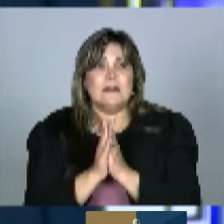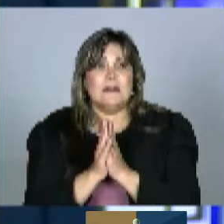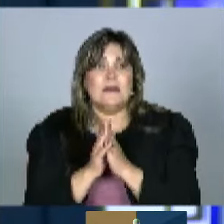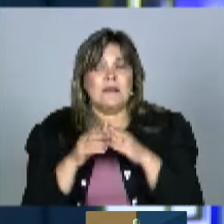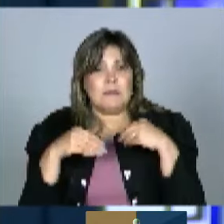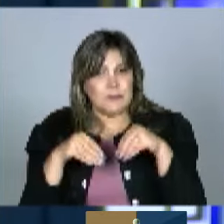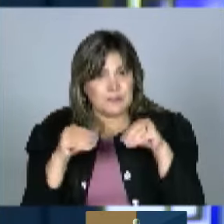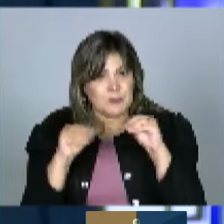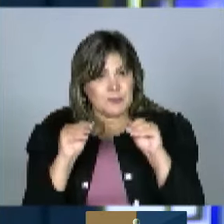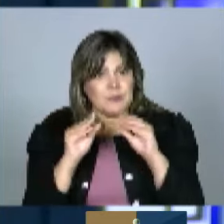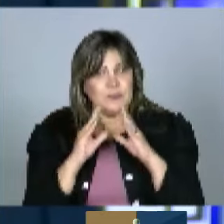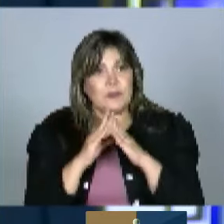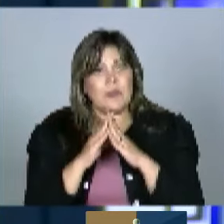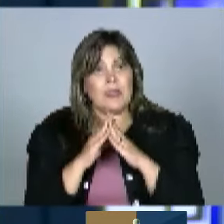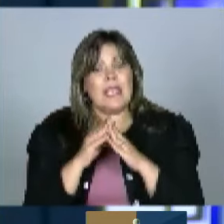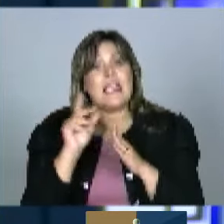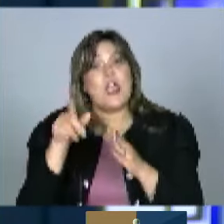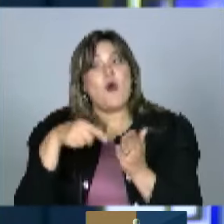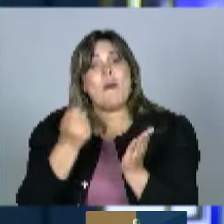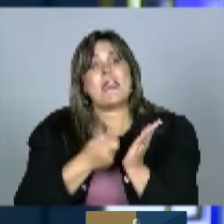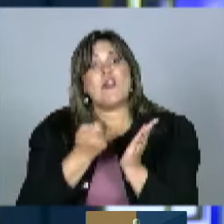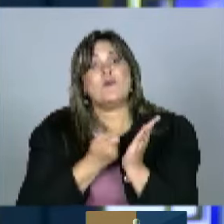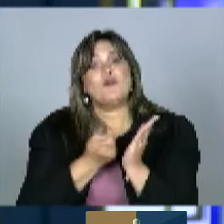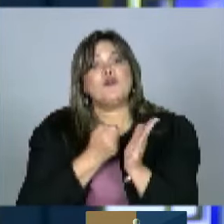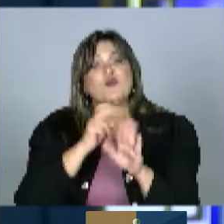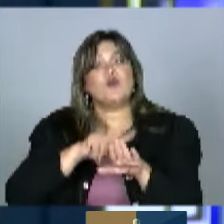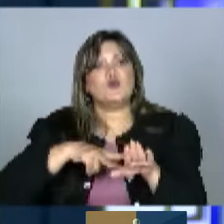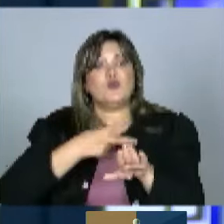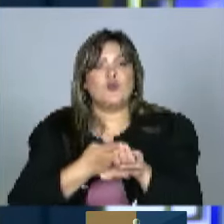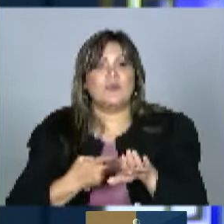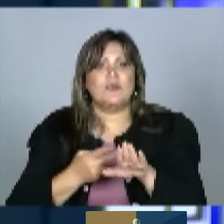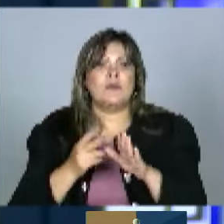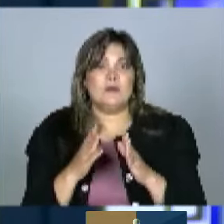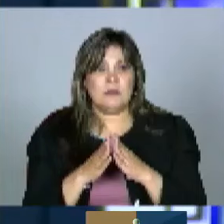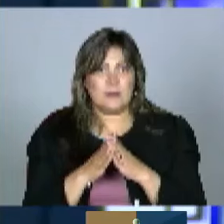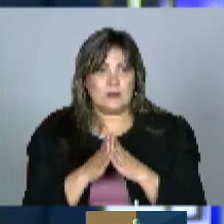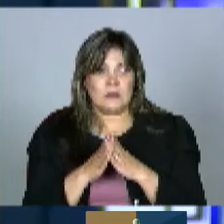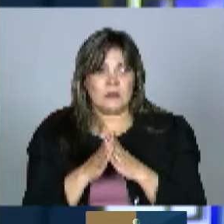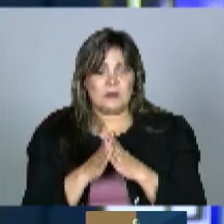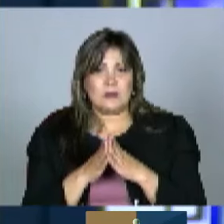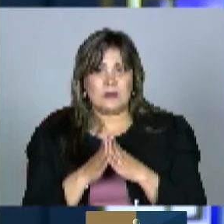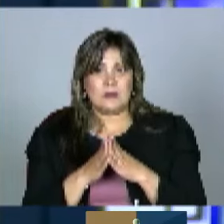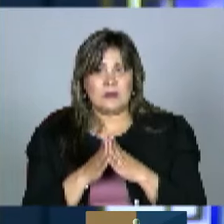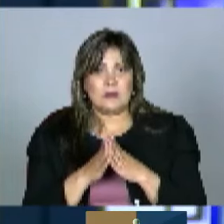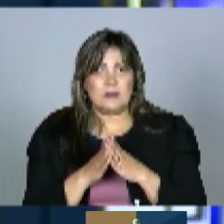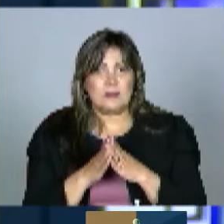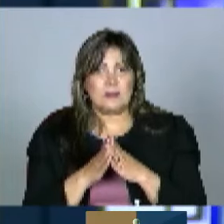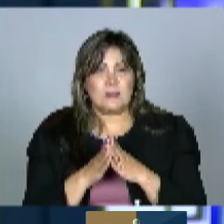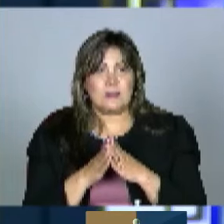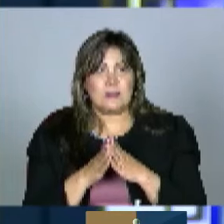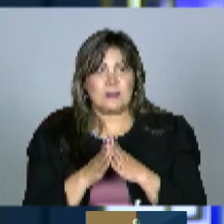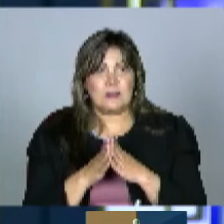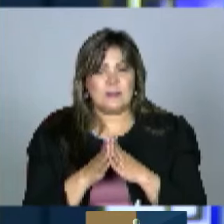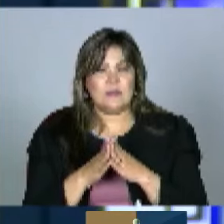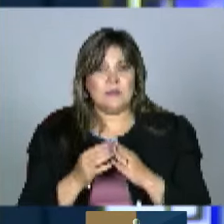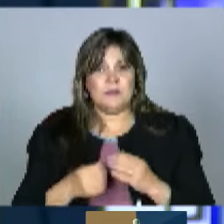ده يبقى مضيهم شهود على العقد طب